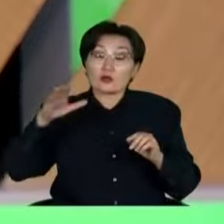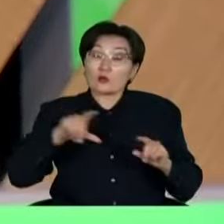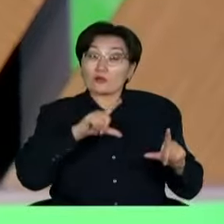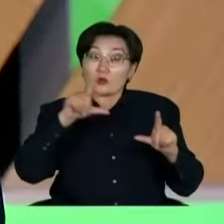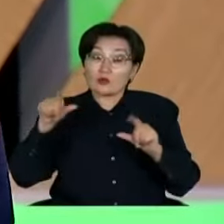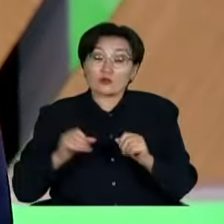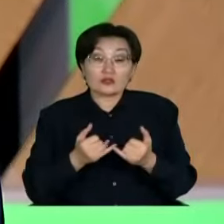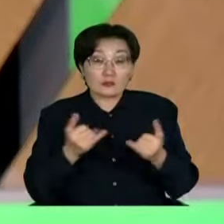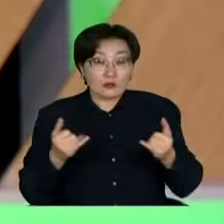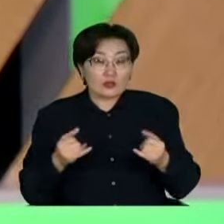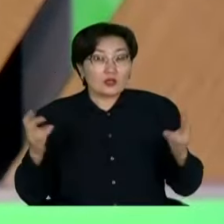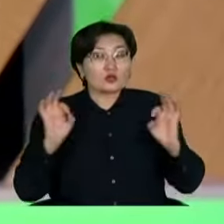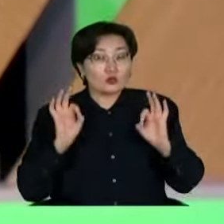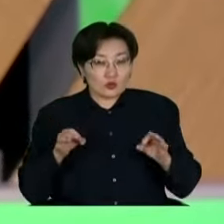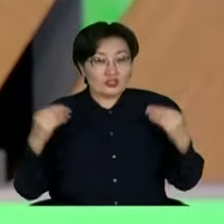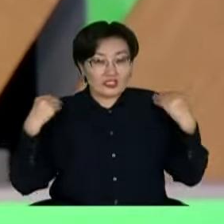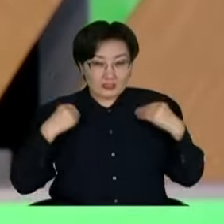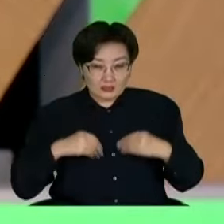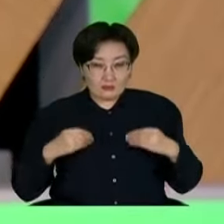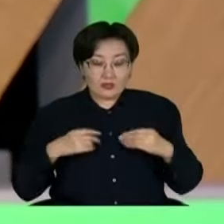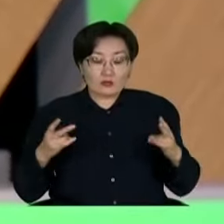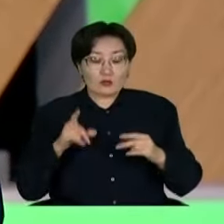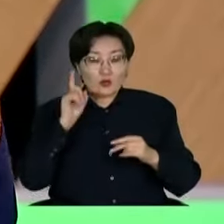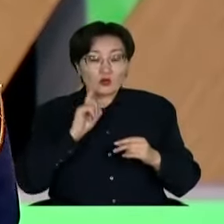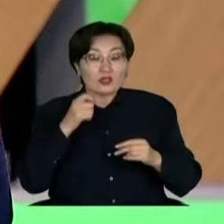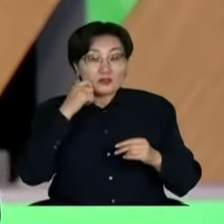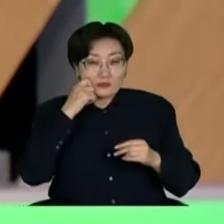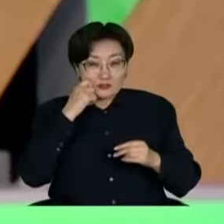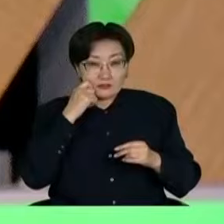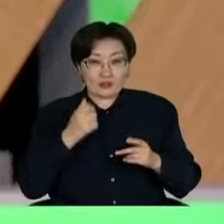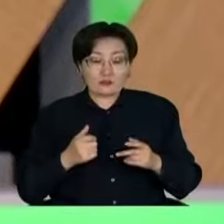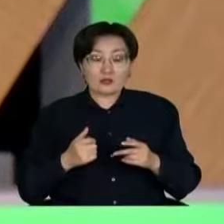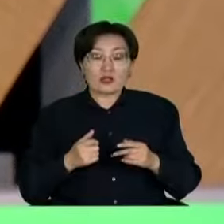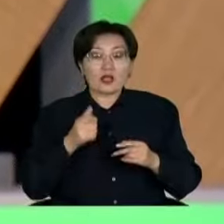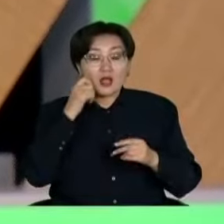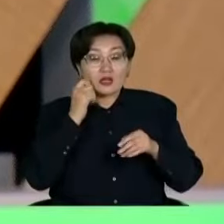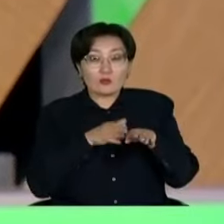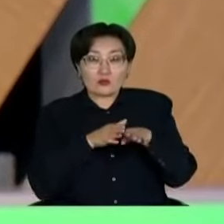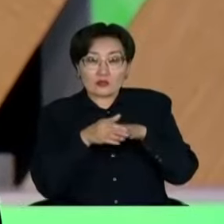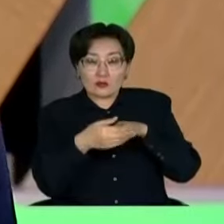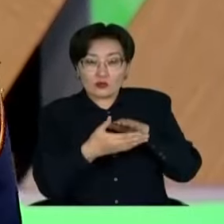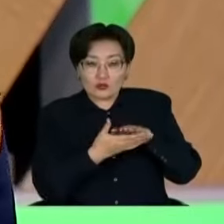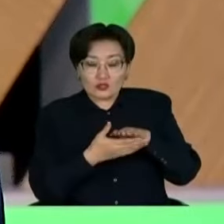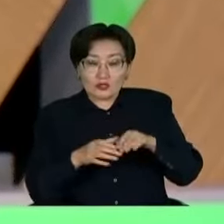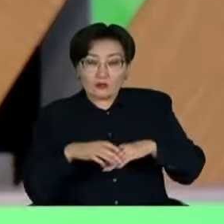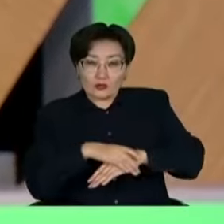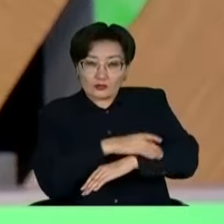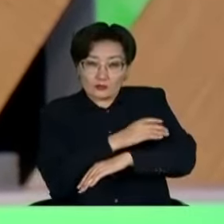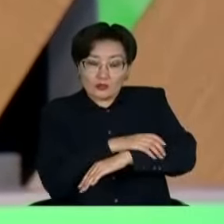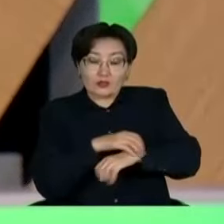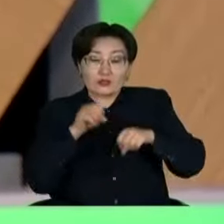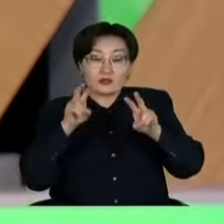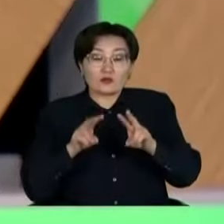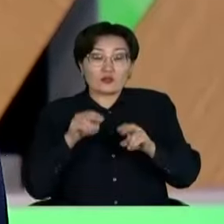бірінші лайықты киім керек. Ыңғайлы аяқ киім, аяқ киімнің табаны қатты, қонышымен арнайы альпинистерге